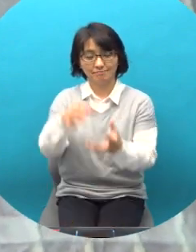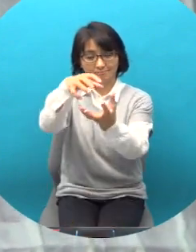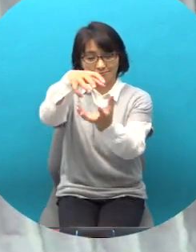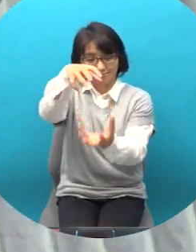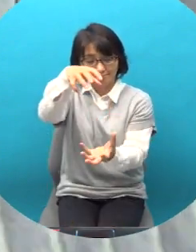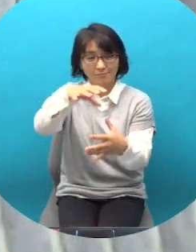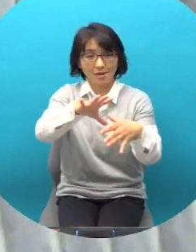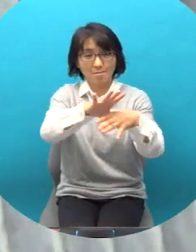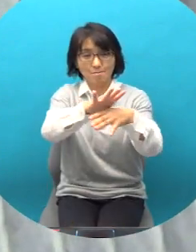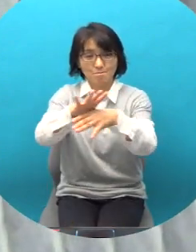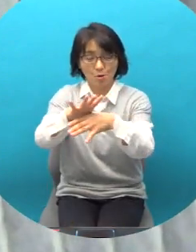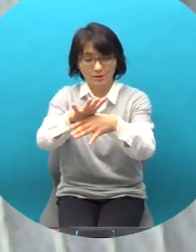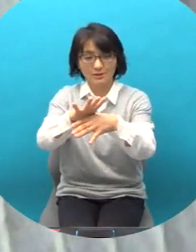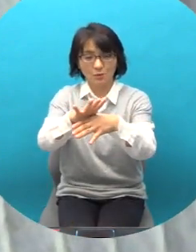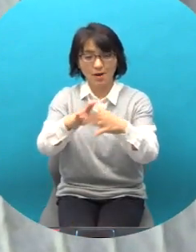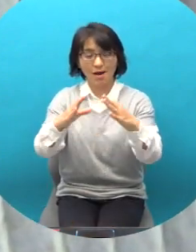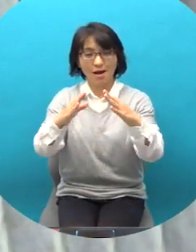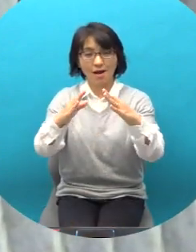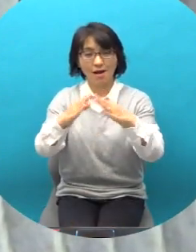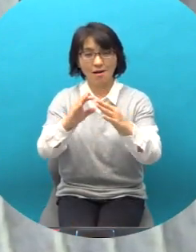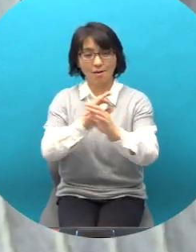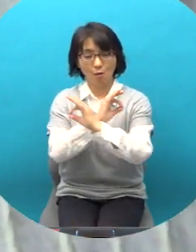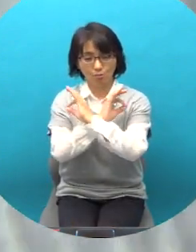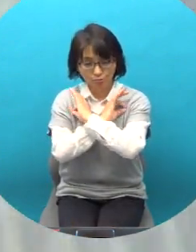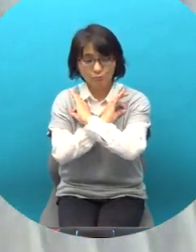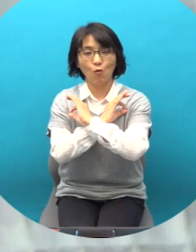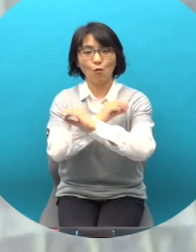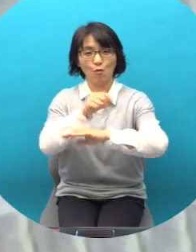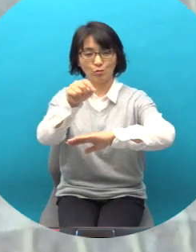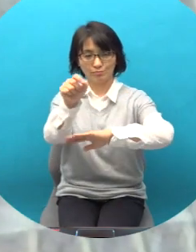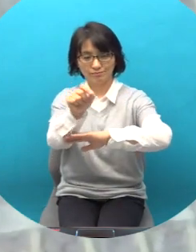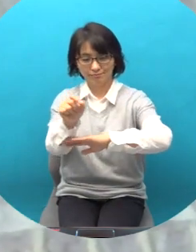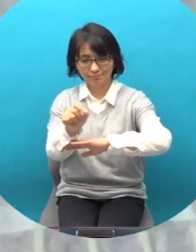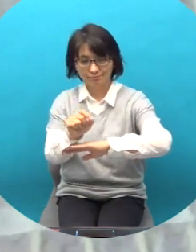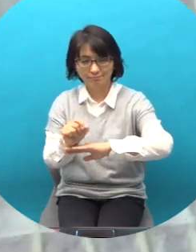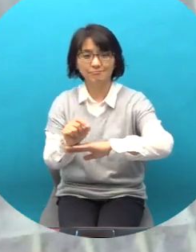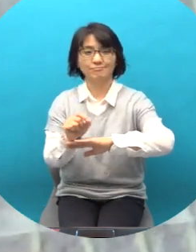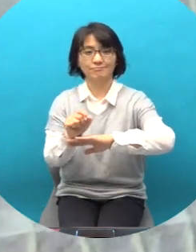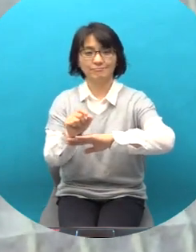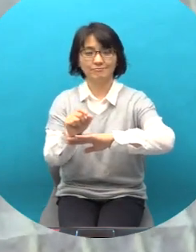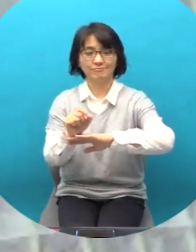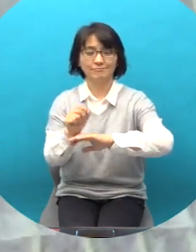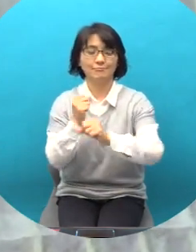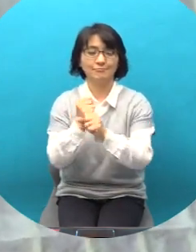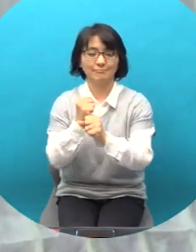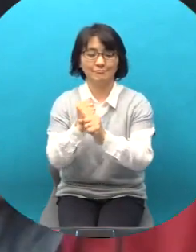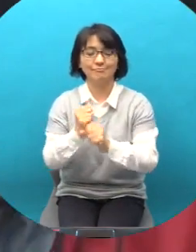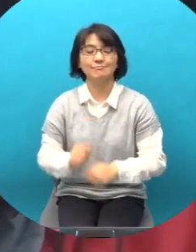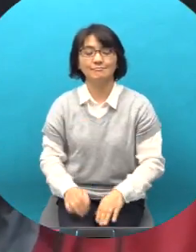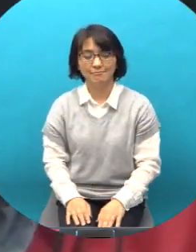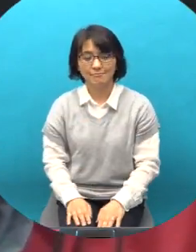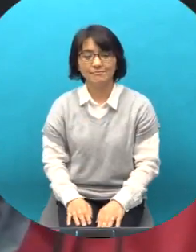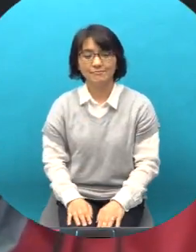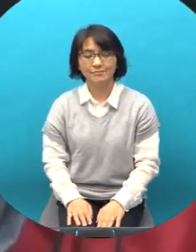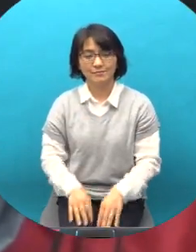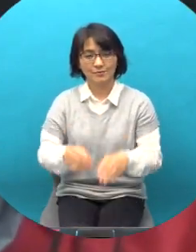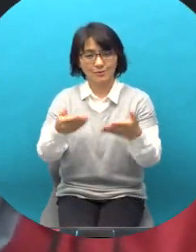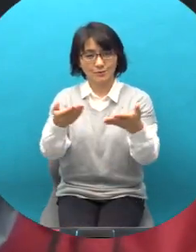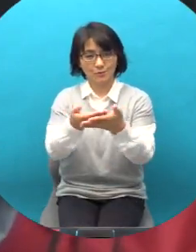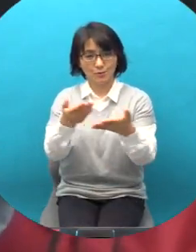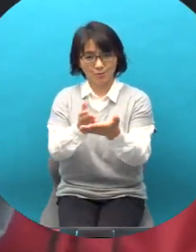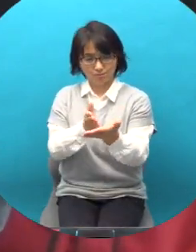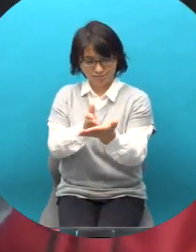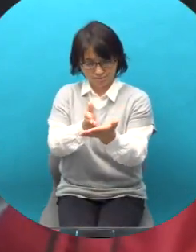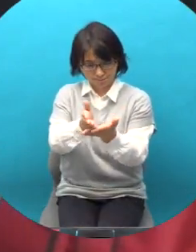袋といわれる和紙の部分に文字や家紋を筆で丁寧に書き込んでいきます。この道